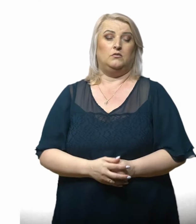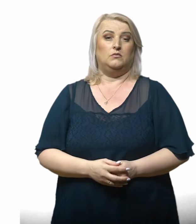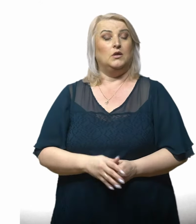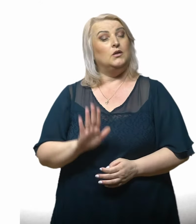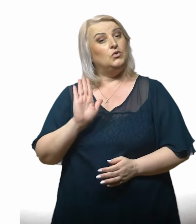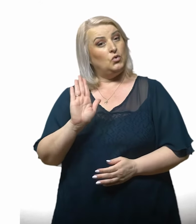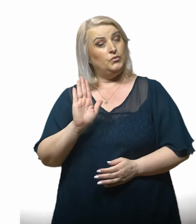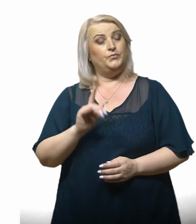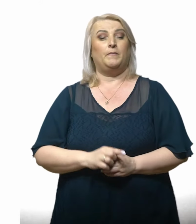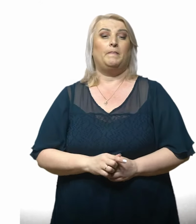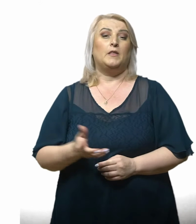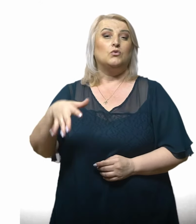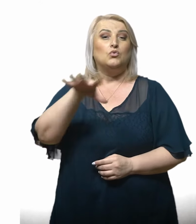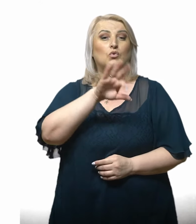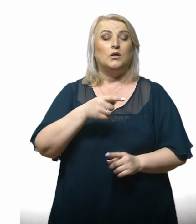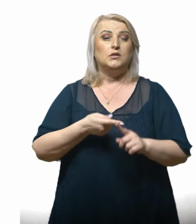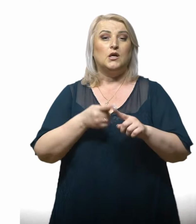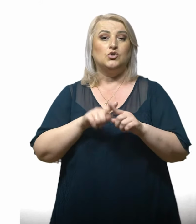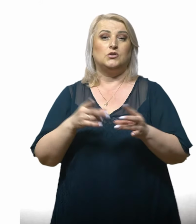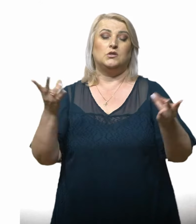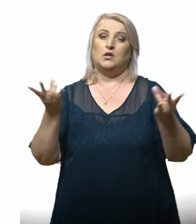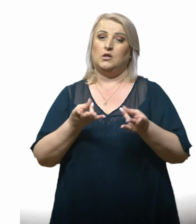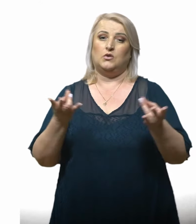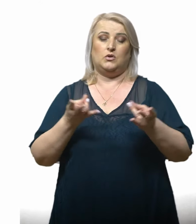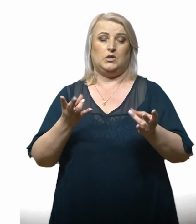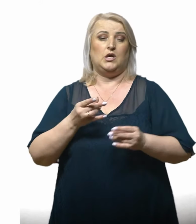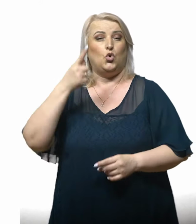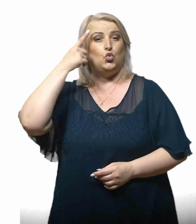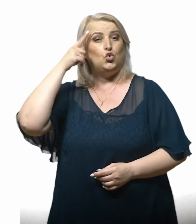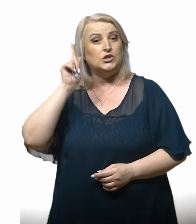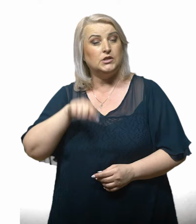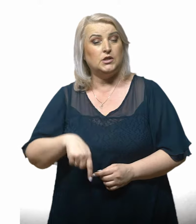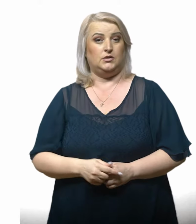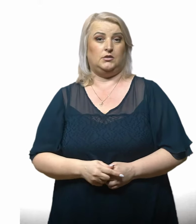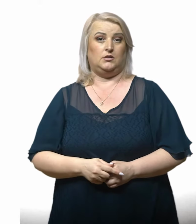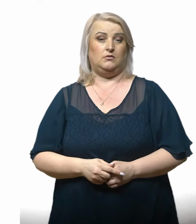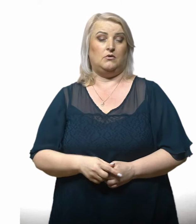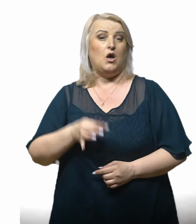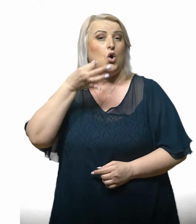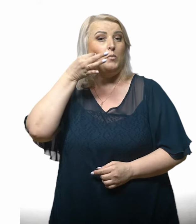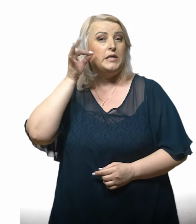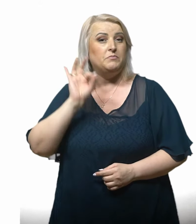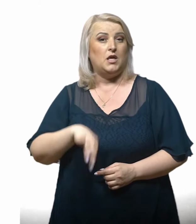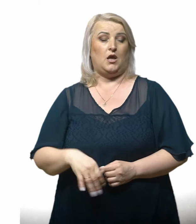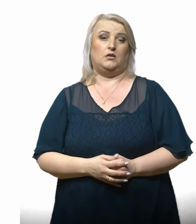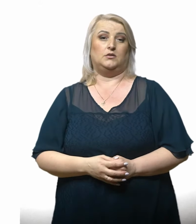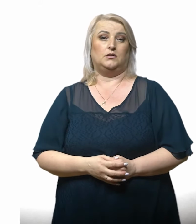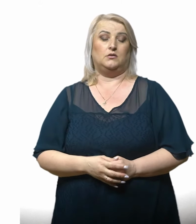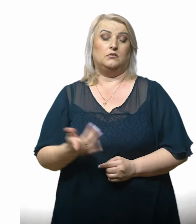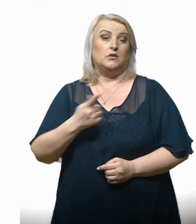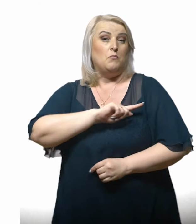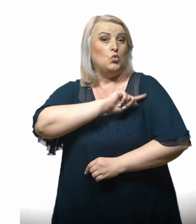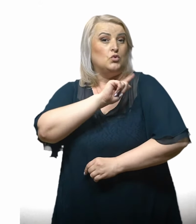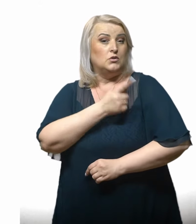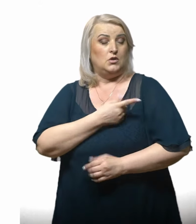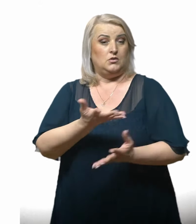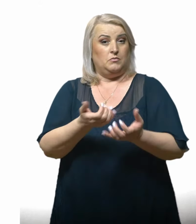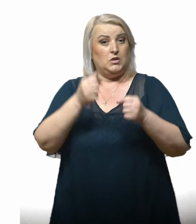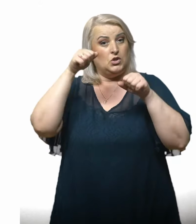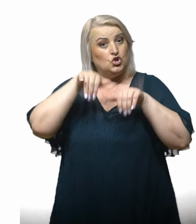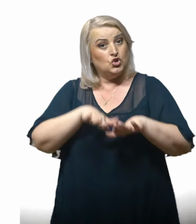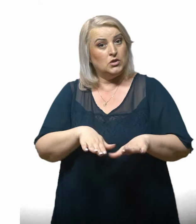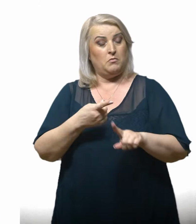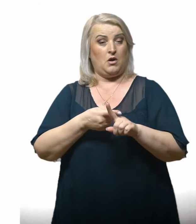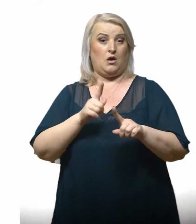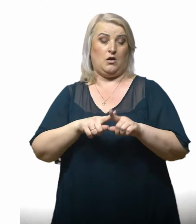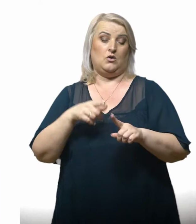Însă, pentru toate acestea avem nevoie de cunoștințe, de experiență și de puterea de decizie pe care